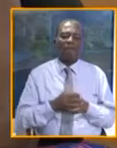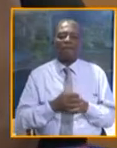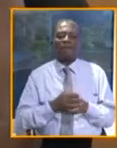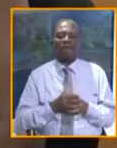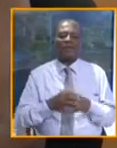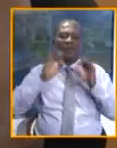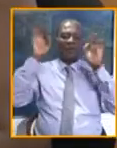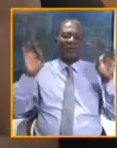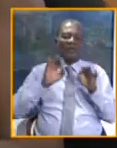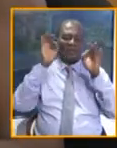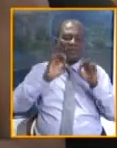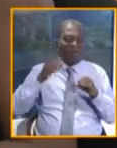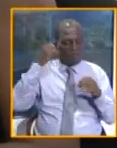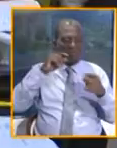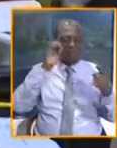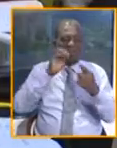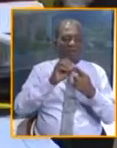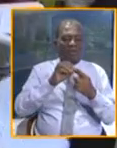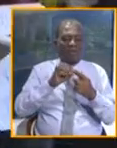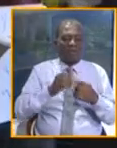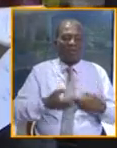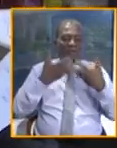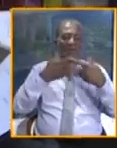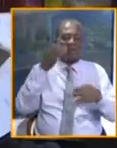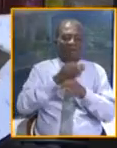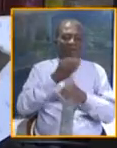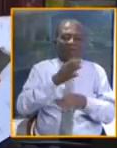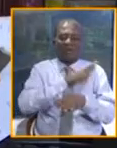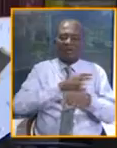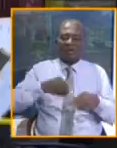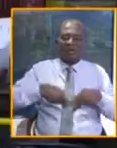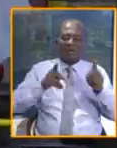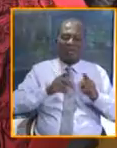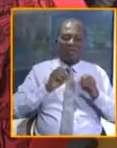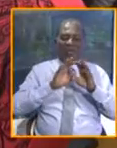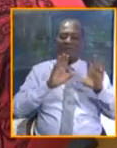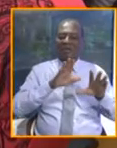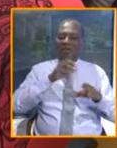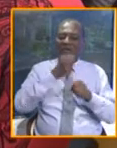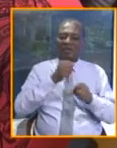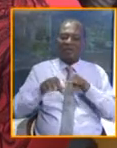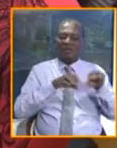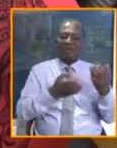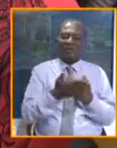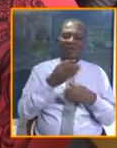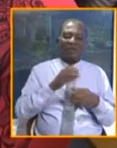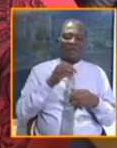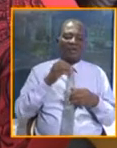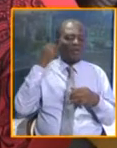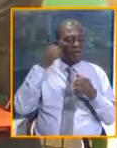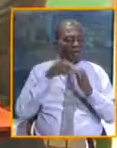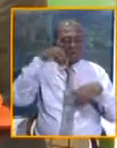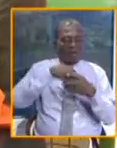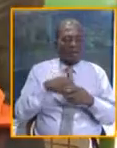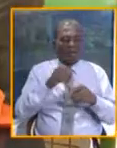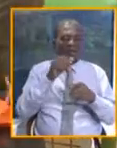La fête des secrétaires a pour but de promouvoir cette fonction et permet de mettre en lumière le travail accompli par les secrétaires au sein d'une